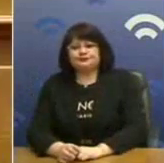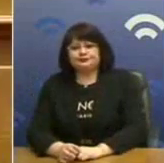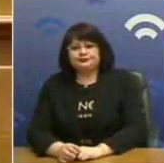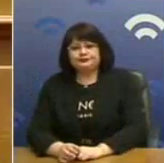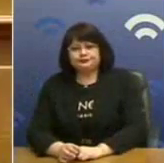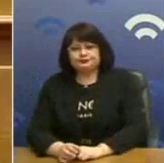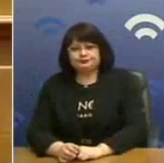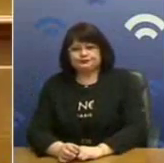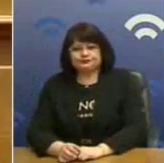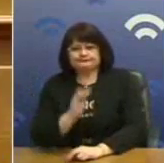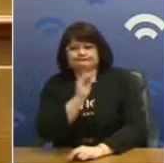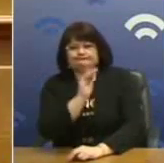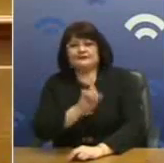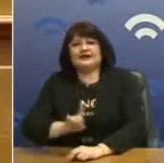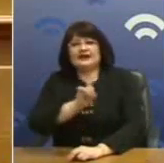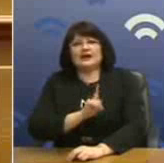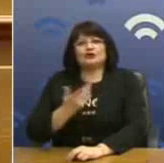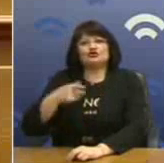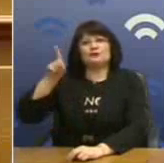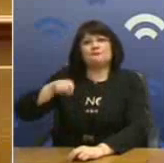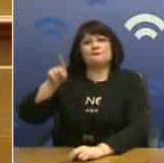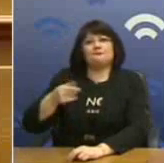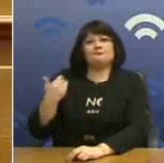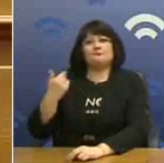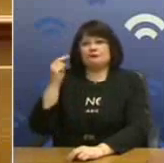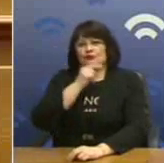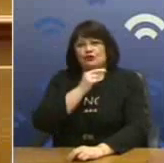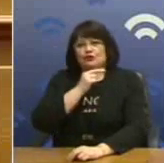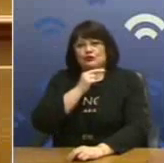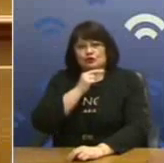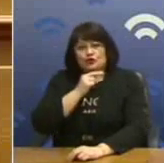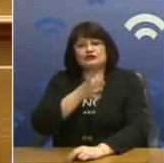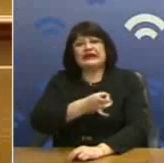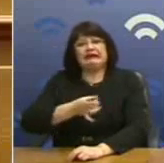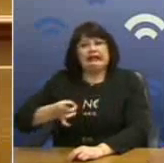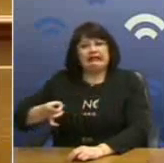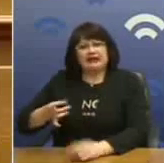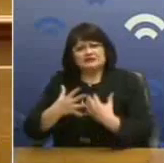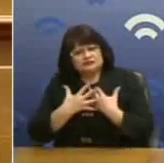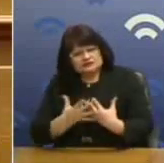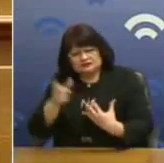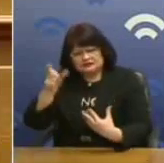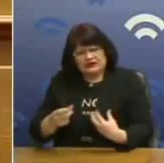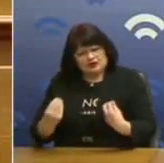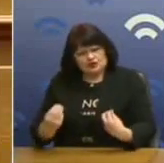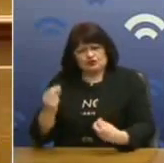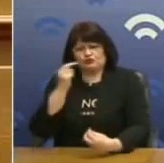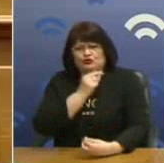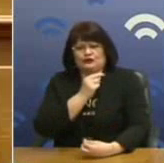Κύριε Μητσοτάκη, πριν από λίγες μέρες ο Πρωθυπουργός της Ιρλανδίας, ένας συμπαθής άνθρωπος, ο Λίο